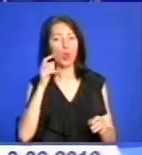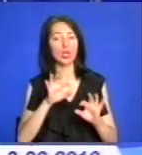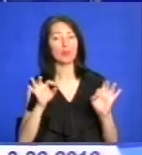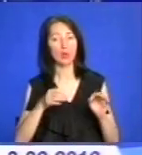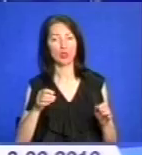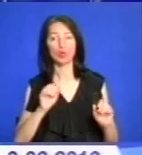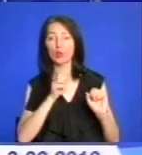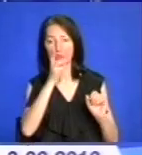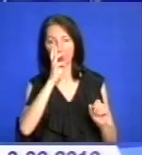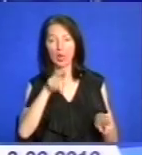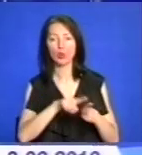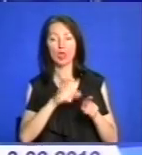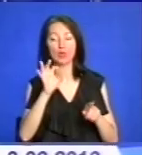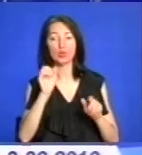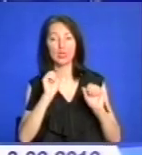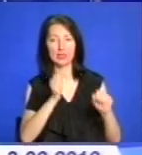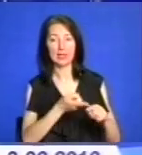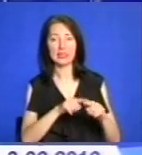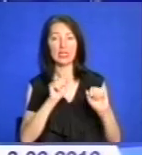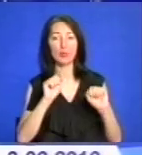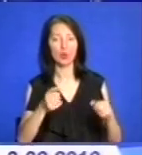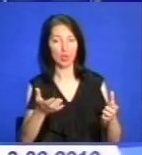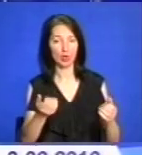який можна отримувати, пішовши служити.